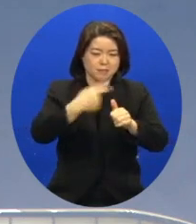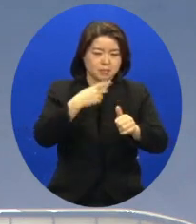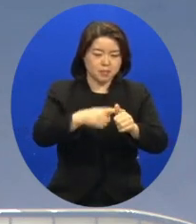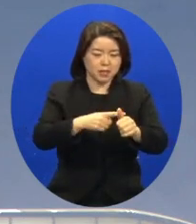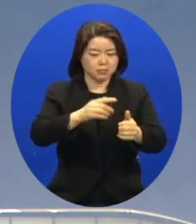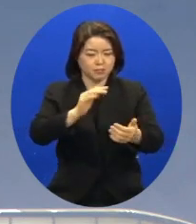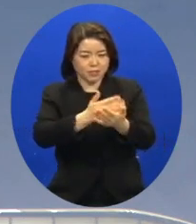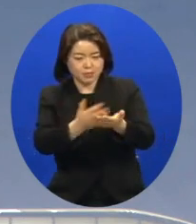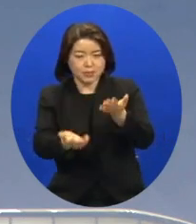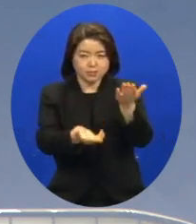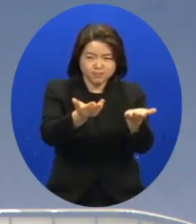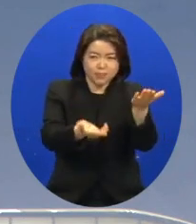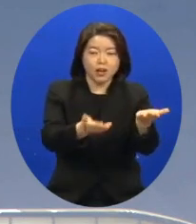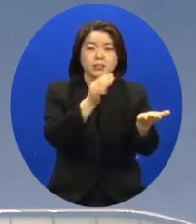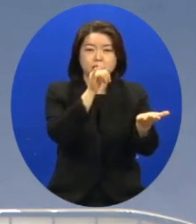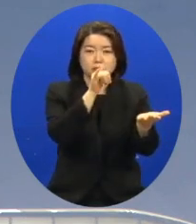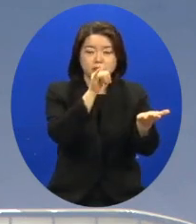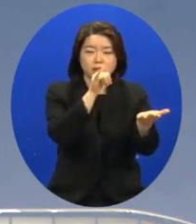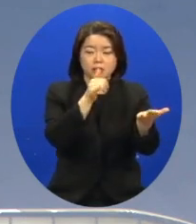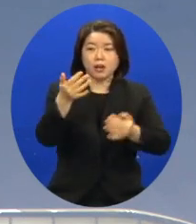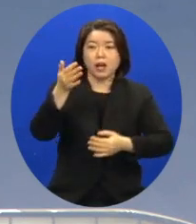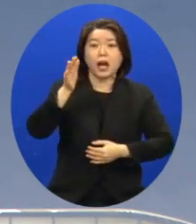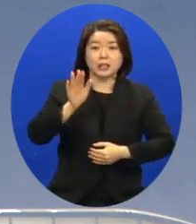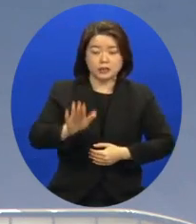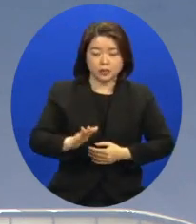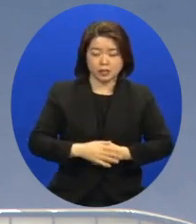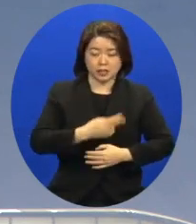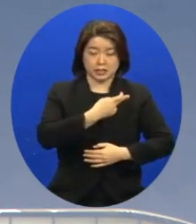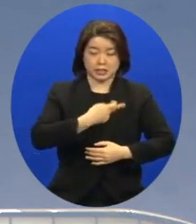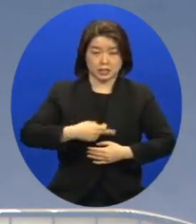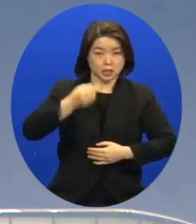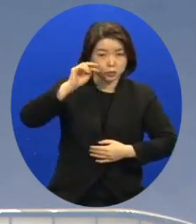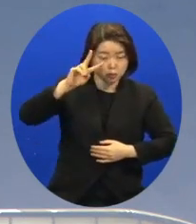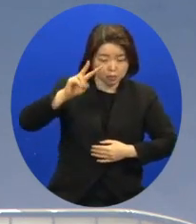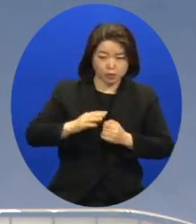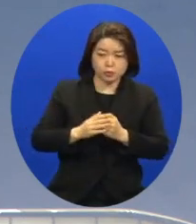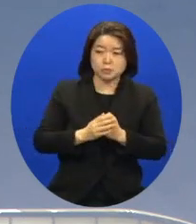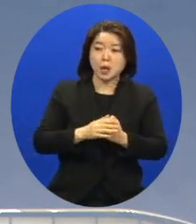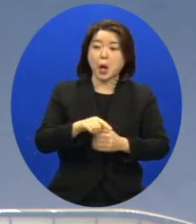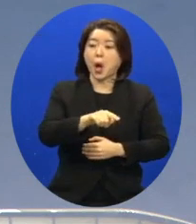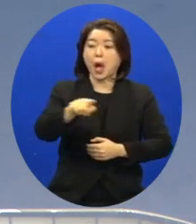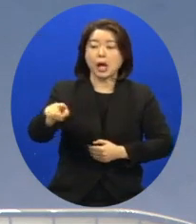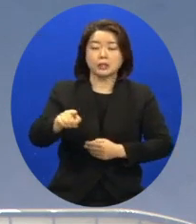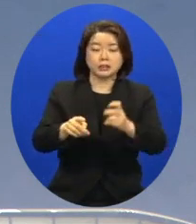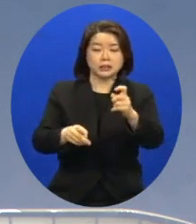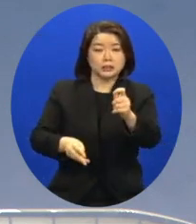심판까지 했습니다. 그런데 사도 바울은 그런 고린도 교회 교인들의